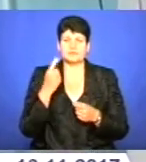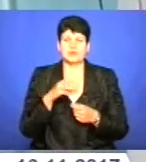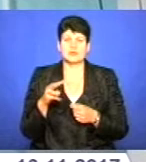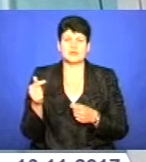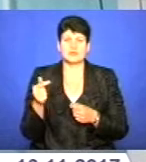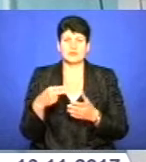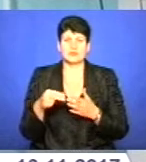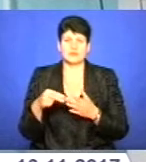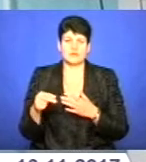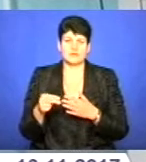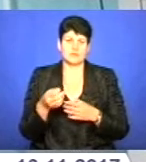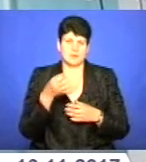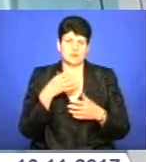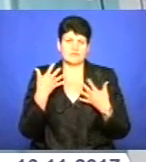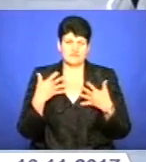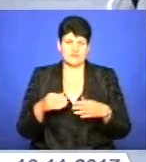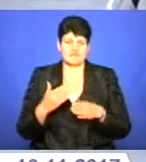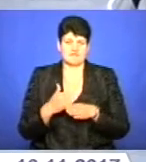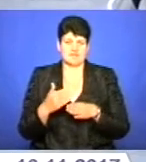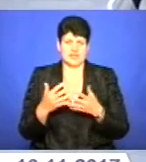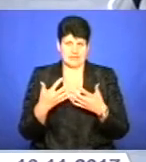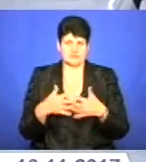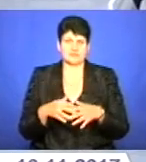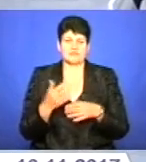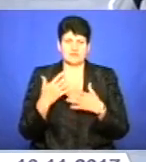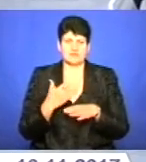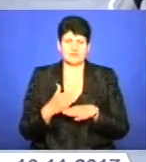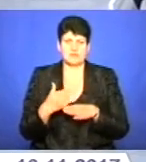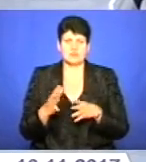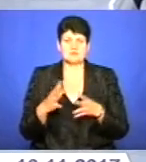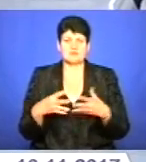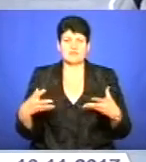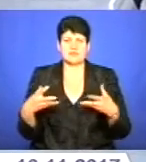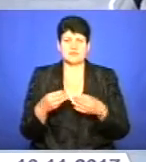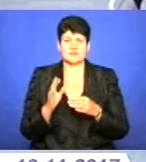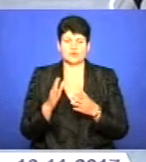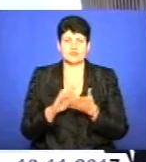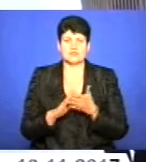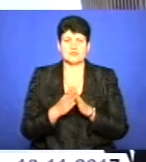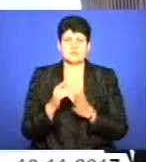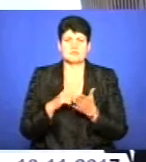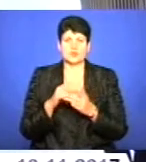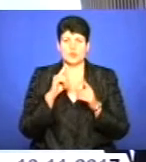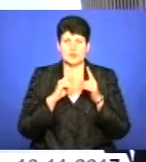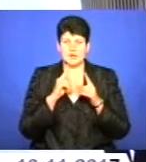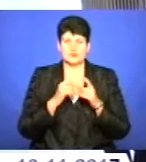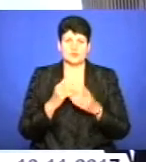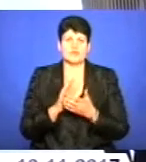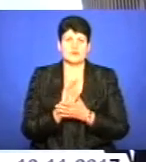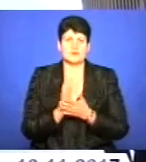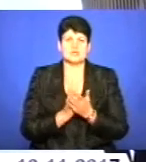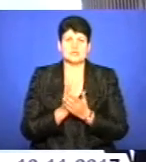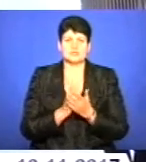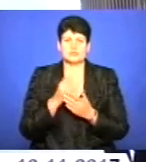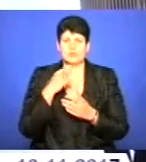1 мільйон гривень на закупівлю препарату вже виділили. Про співфінансування домовлятимуться також з міською радою. У прес-службі Тернопільської міської